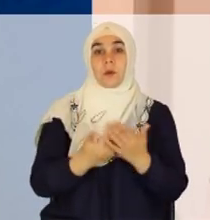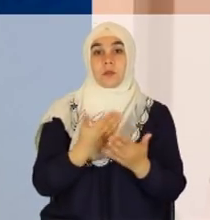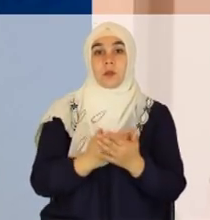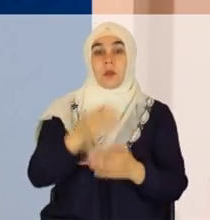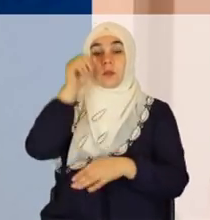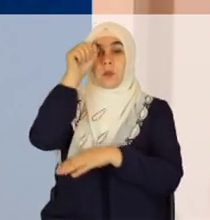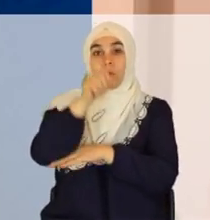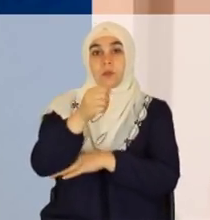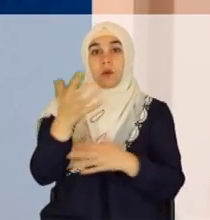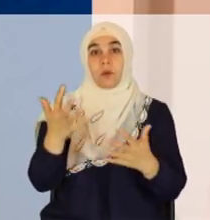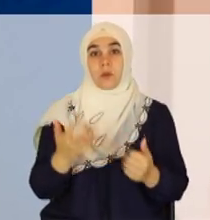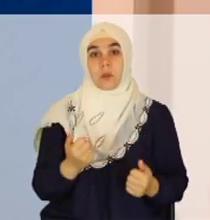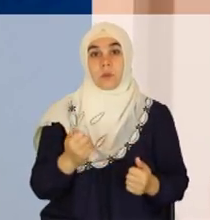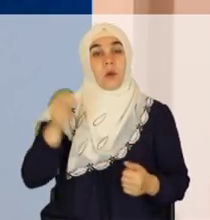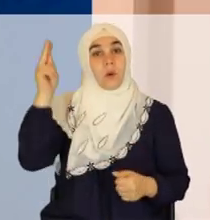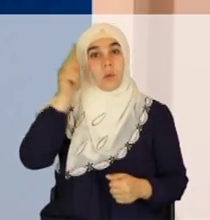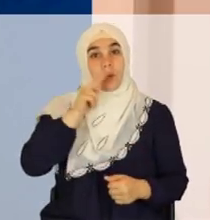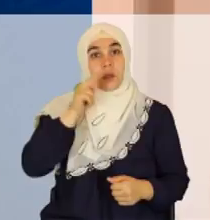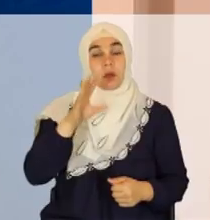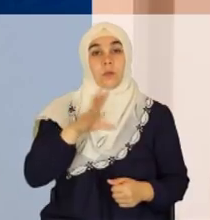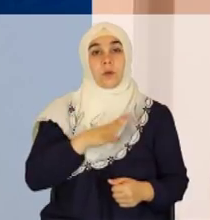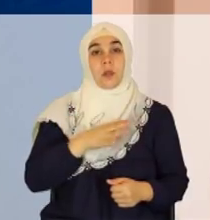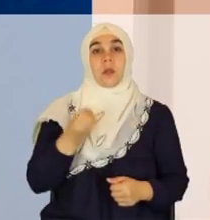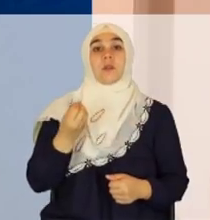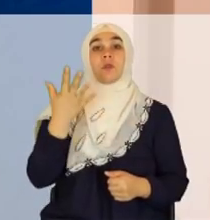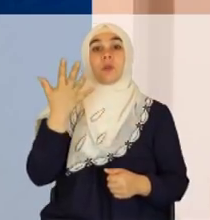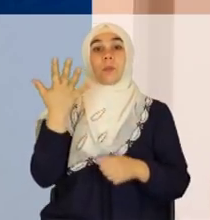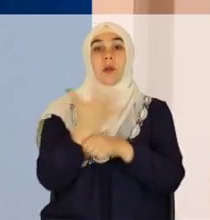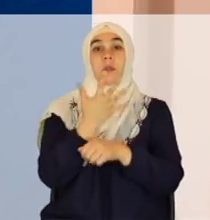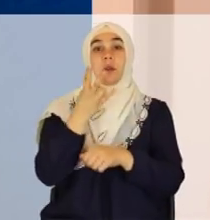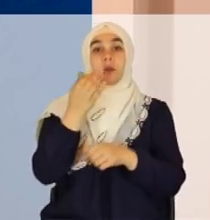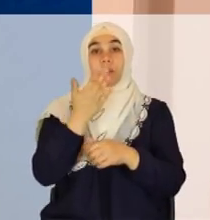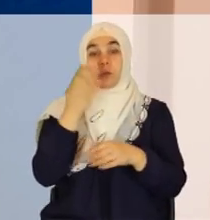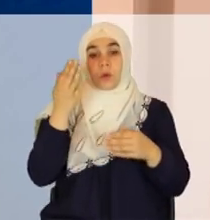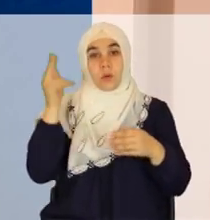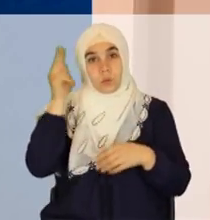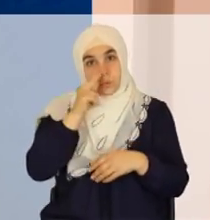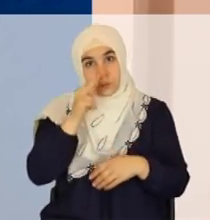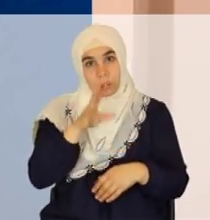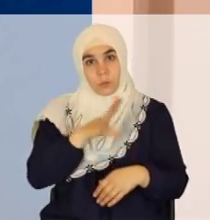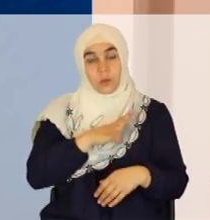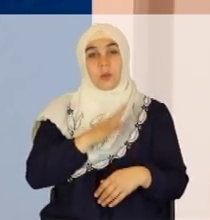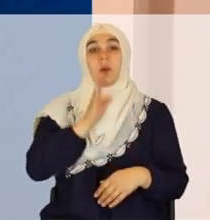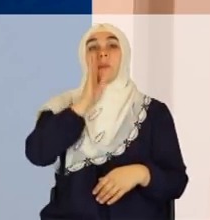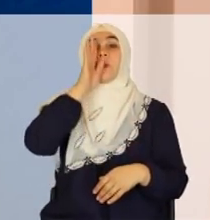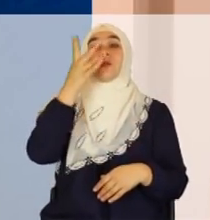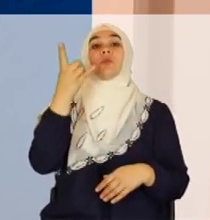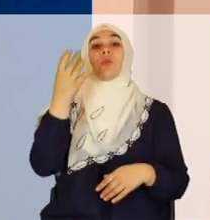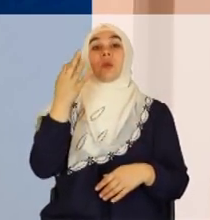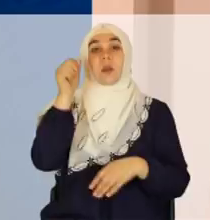namazını anladığımı basit organganımız neçi vakit farz namaz var, bunu organdik. Bağdat neçi